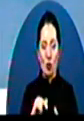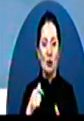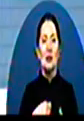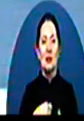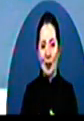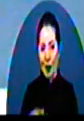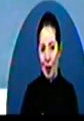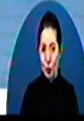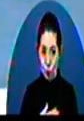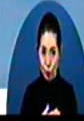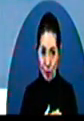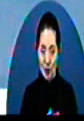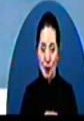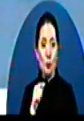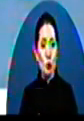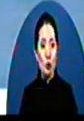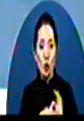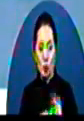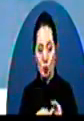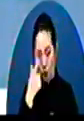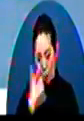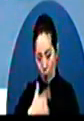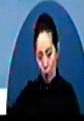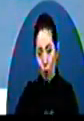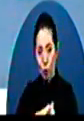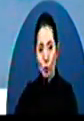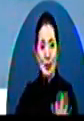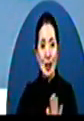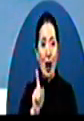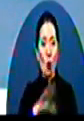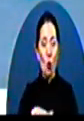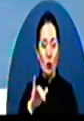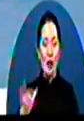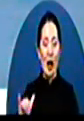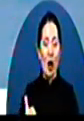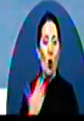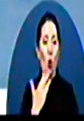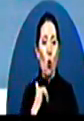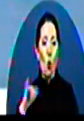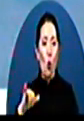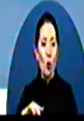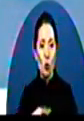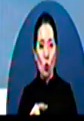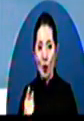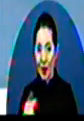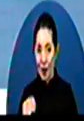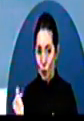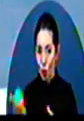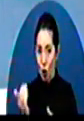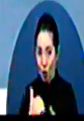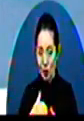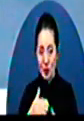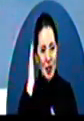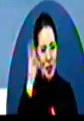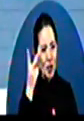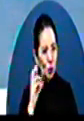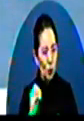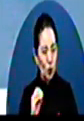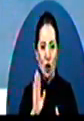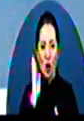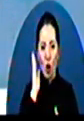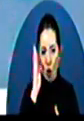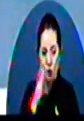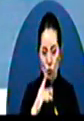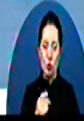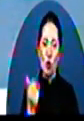барагдууллаа. Үүний зэрэгцээ Монгол улс анх удаа уул уурхайн орлогоосоо ирээдүйн үе үр хүүхэд хоож үйдээ